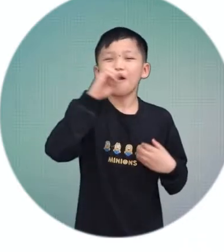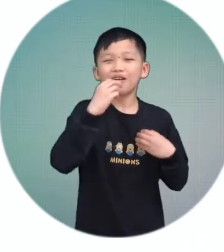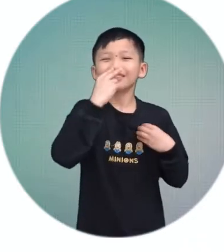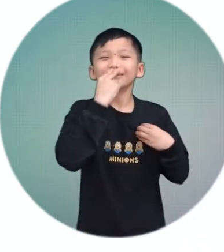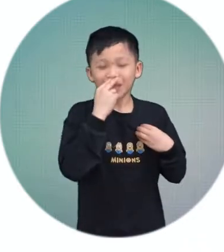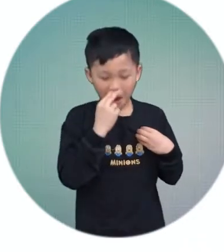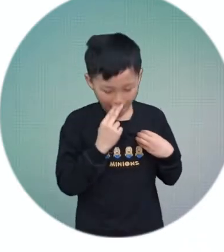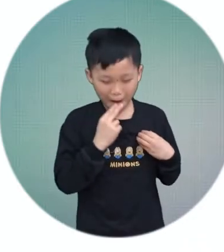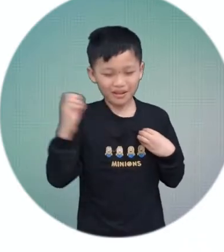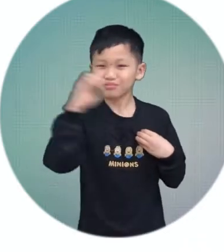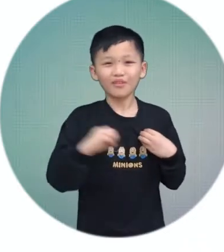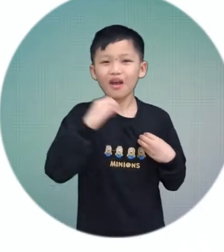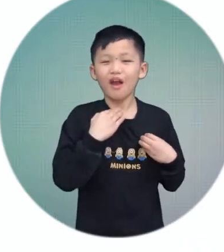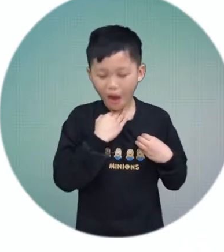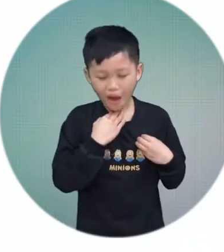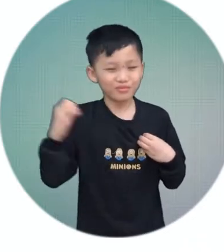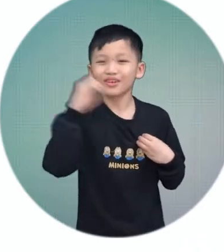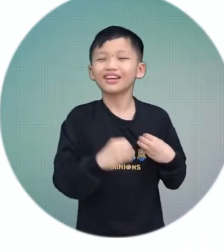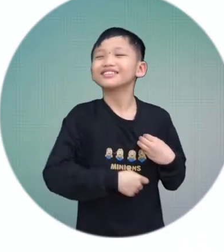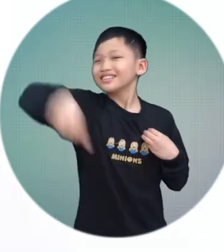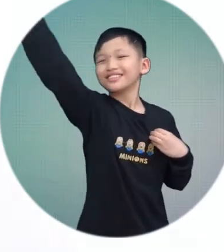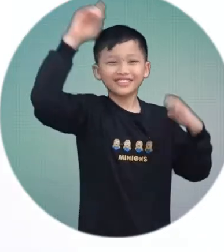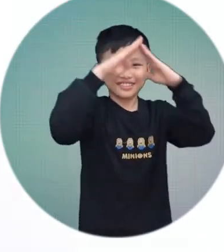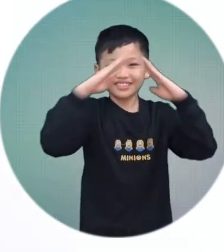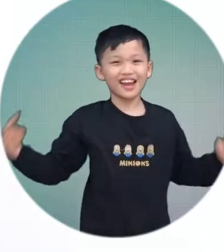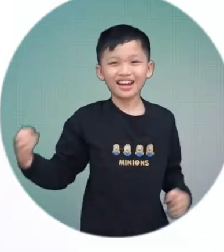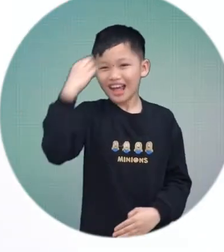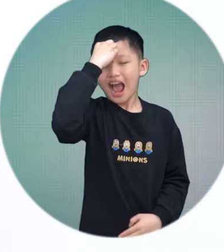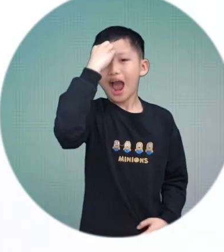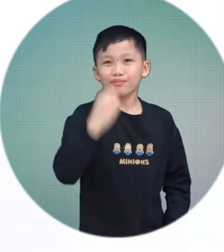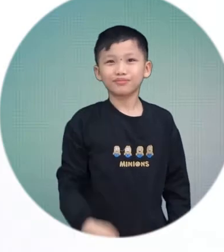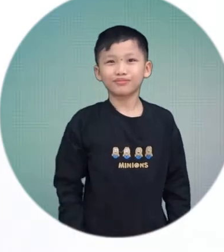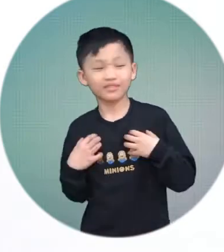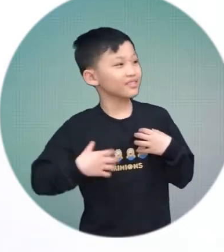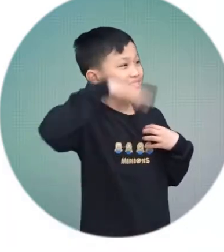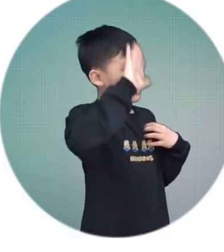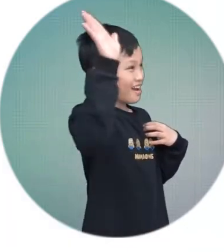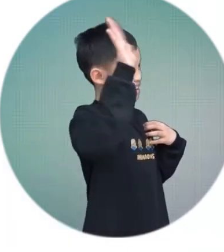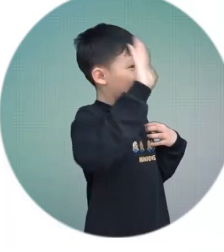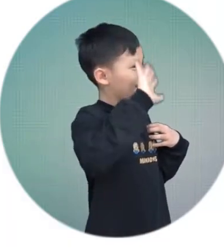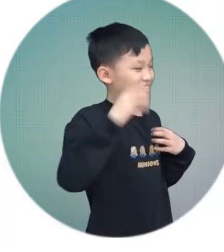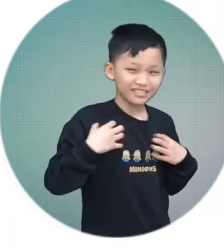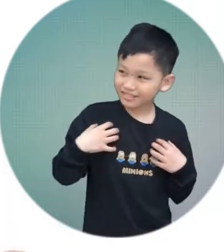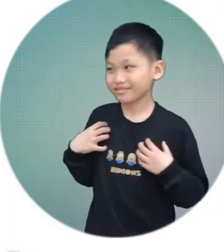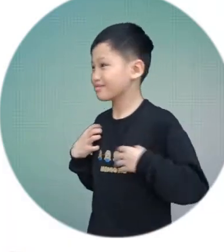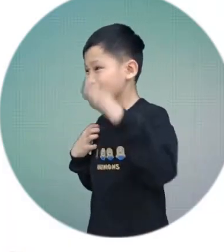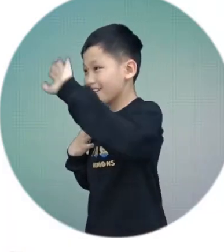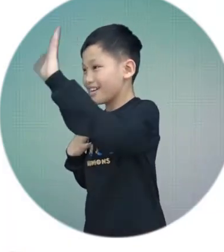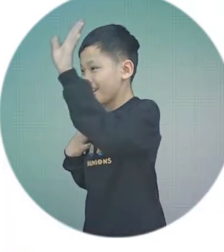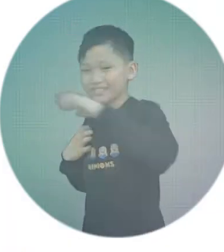Mình không bị sốt, không ho, không khó thở, vậy thì đến trường thôi. Chào các cậu.